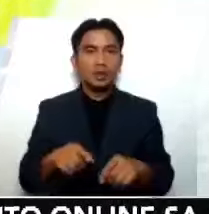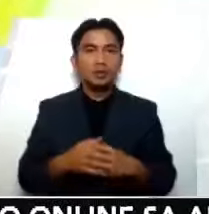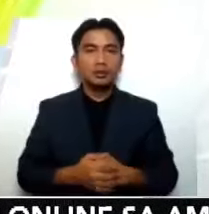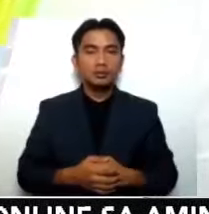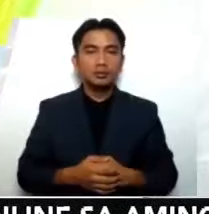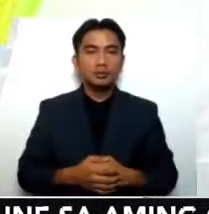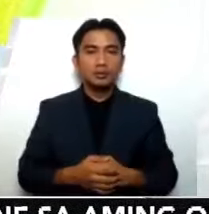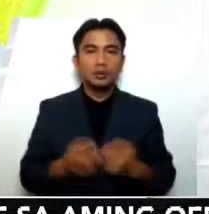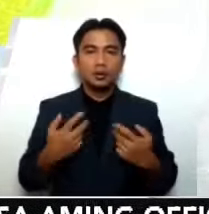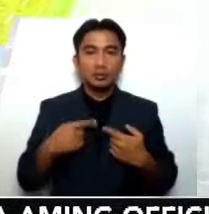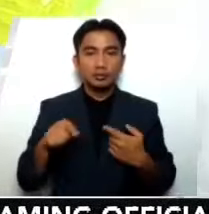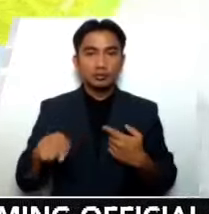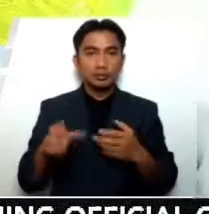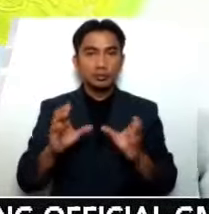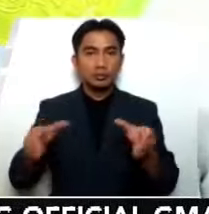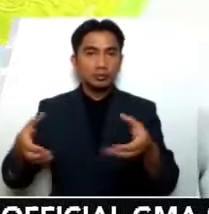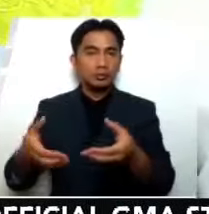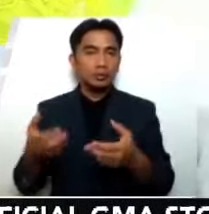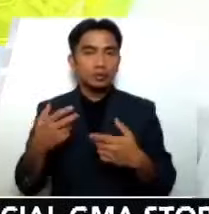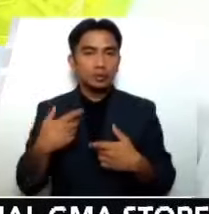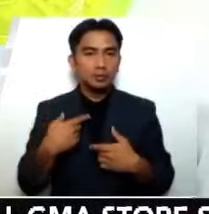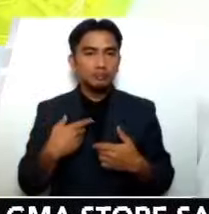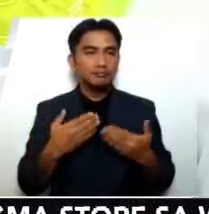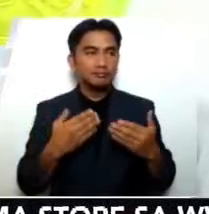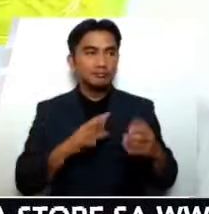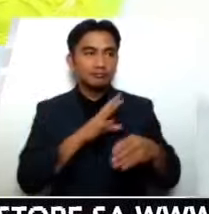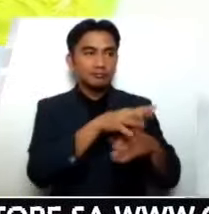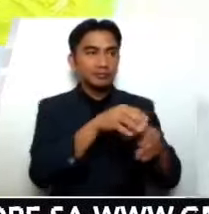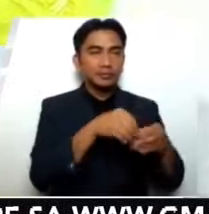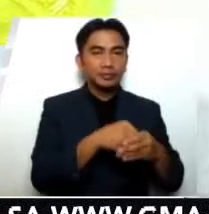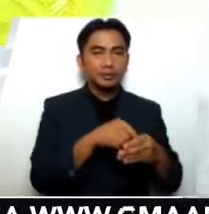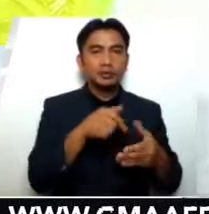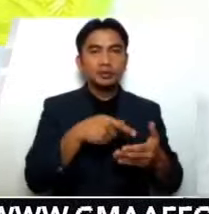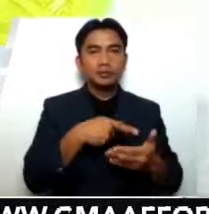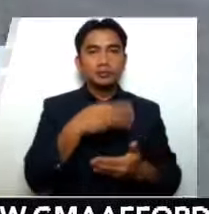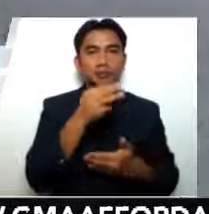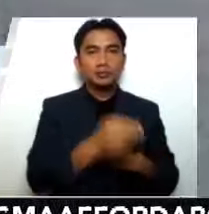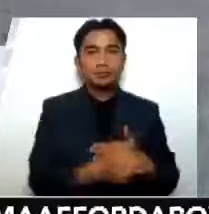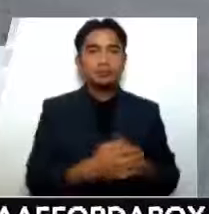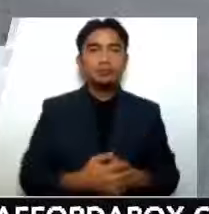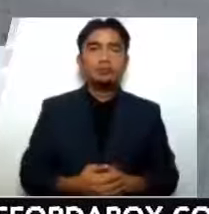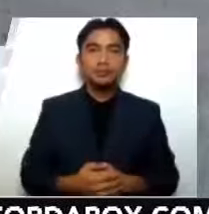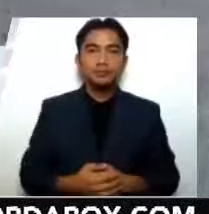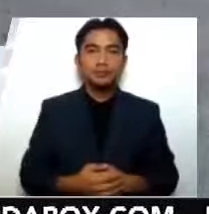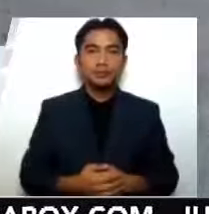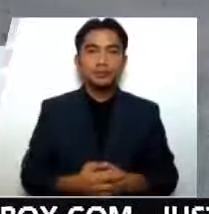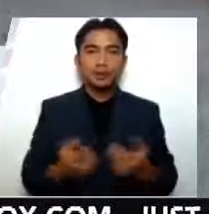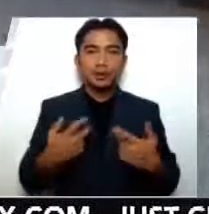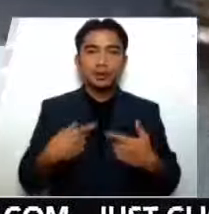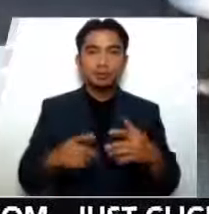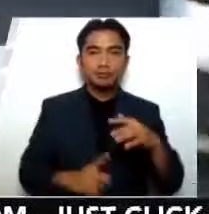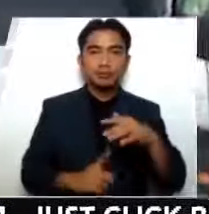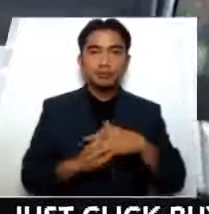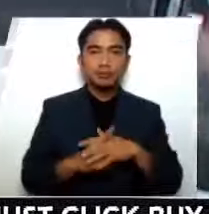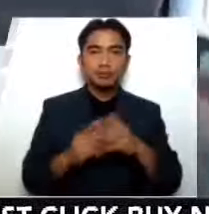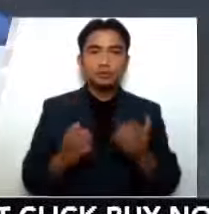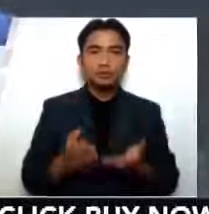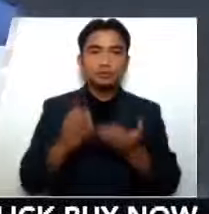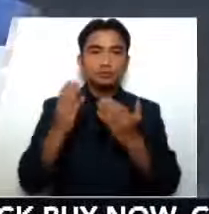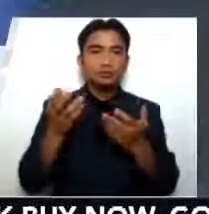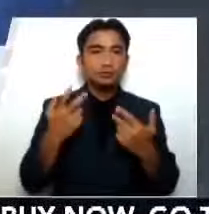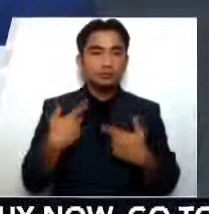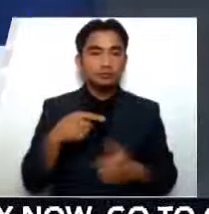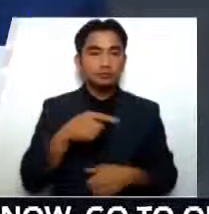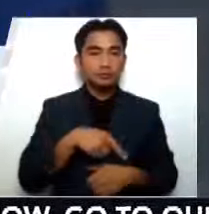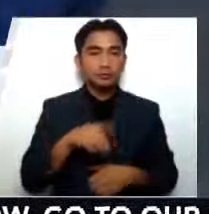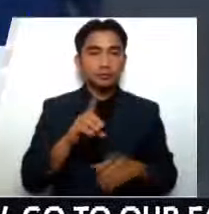na nakikiisa sa programa. Bago pa man ilabas ang resolusyon, sumulat na ang Department of